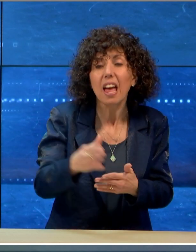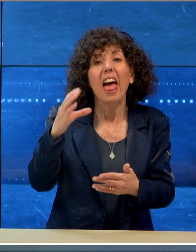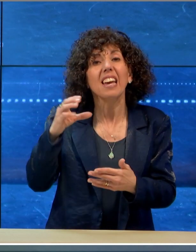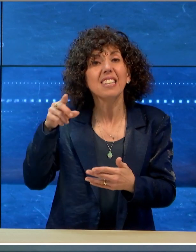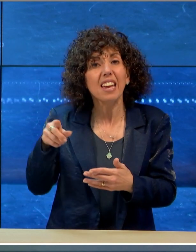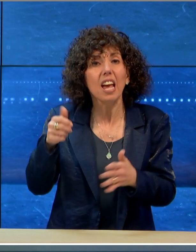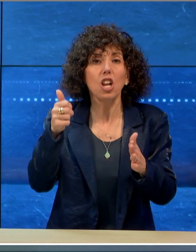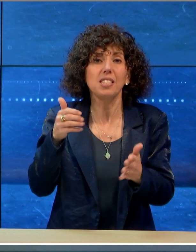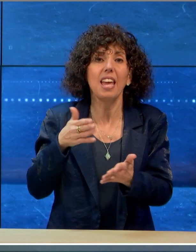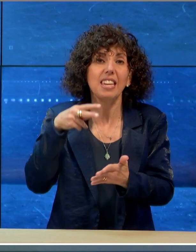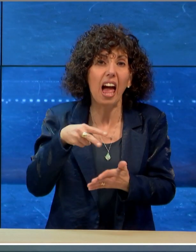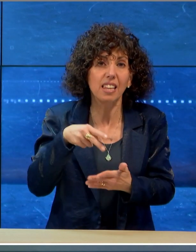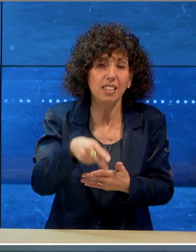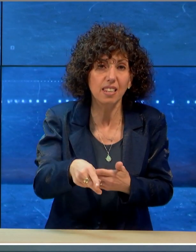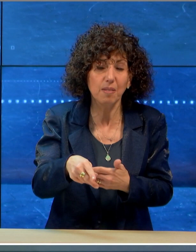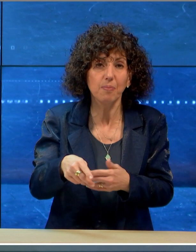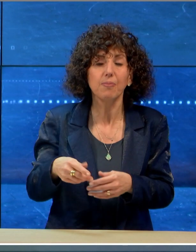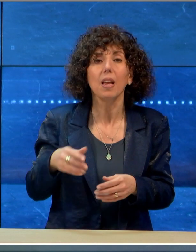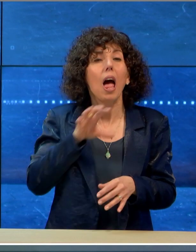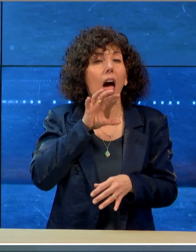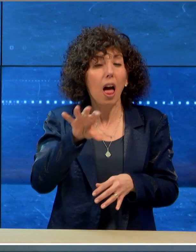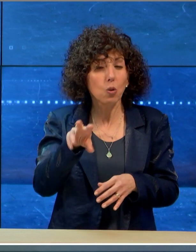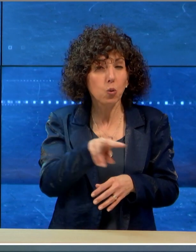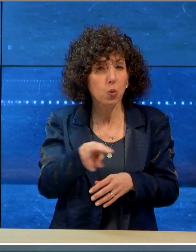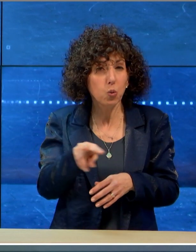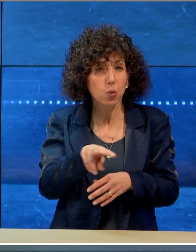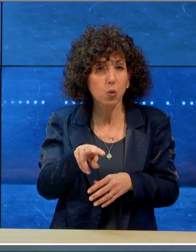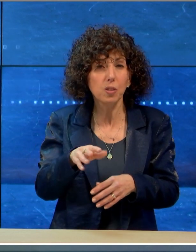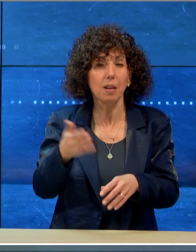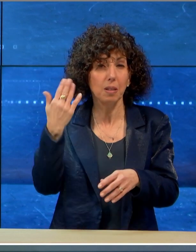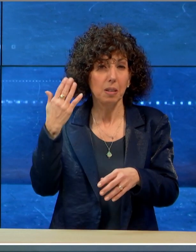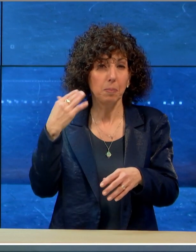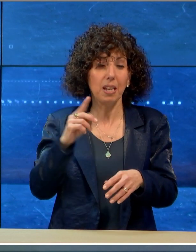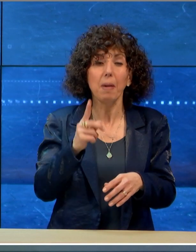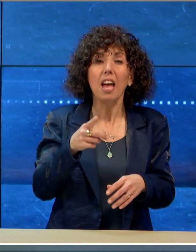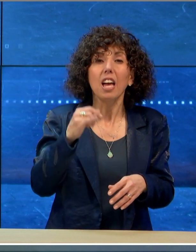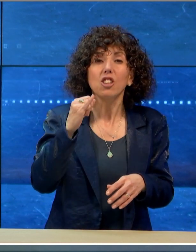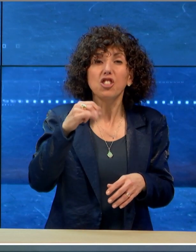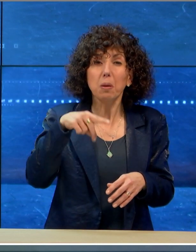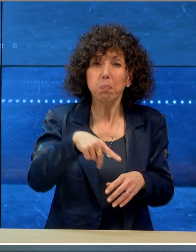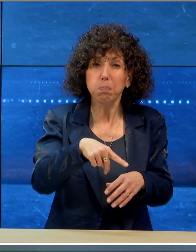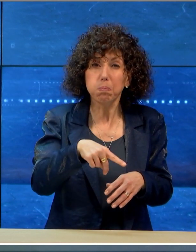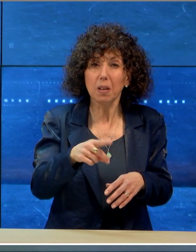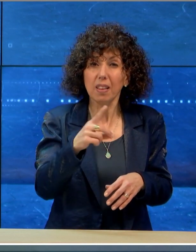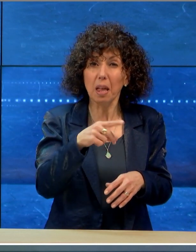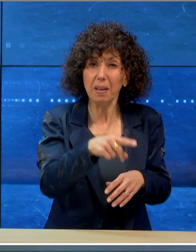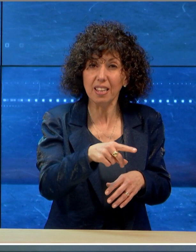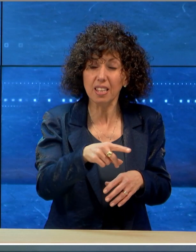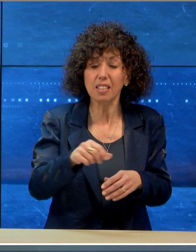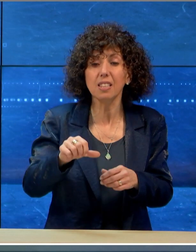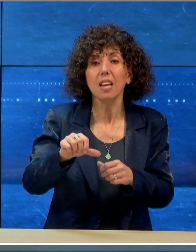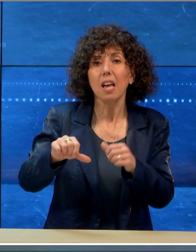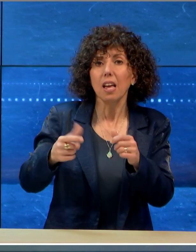a 6 secondo l'accusa l'allora Jeep De Benedictis in cambio